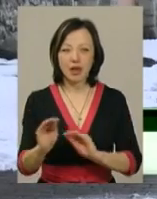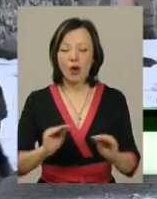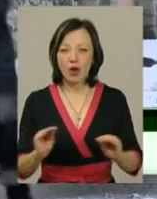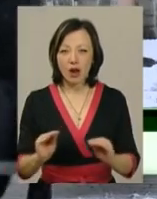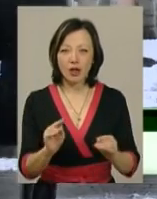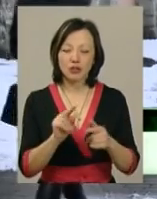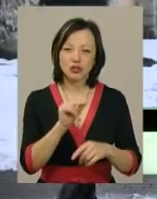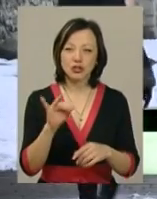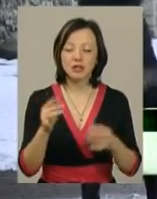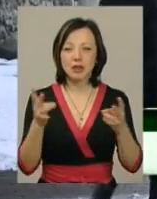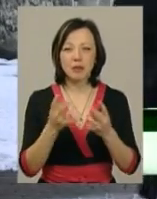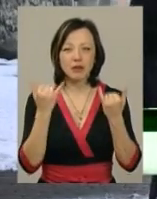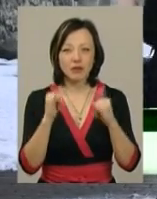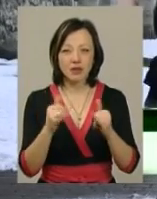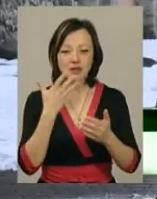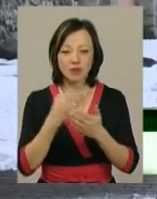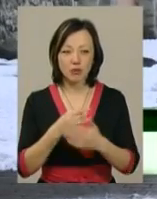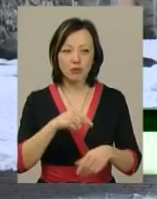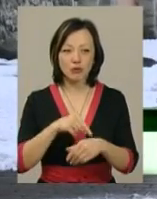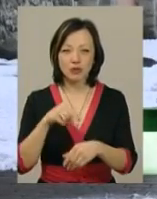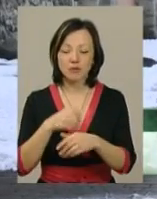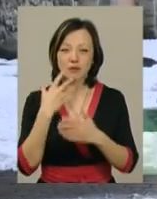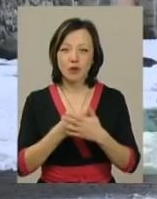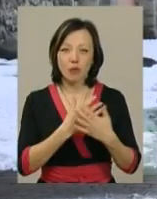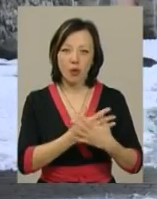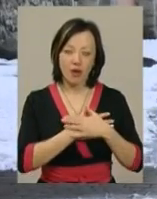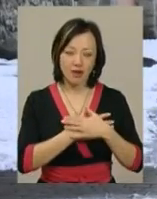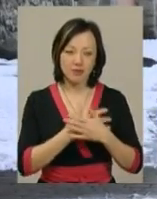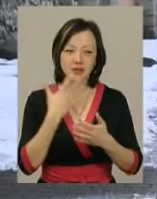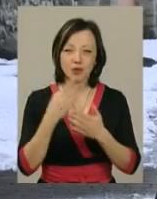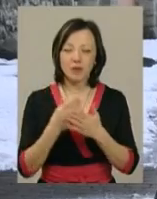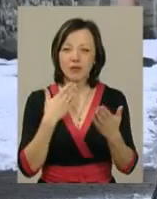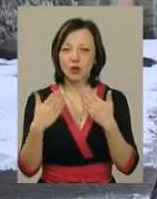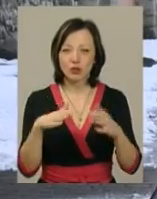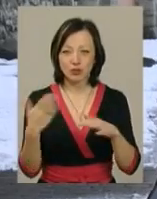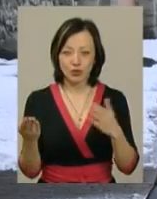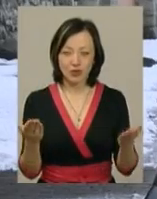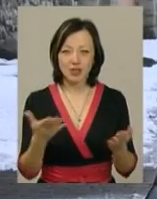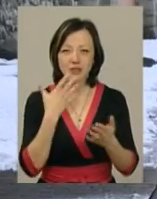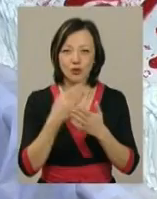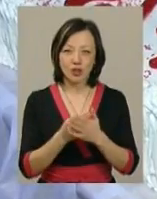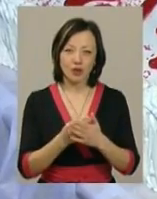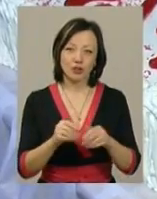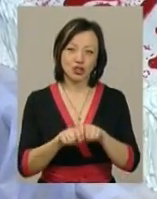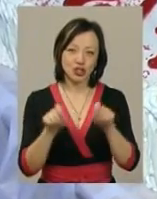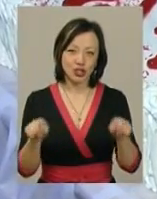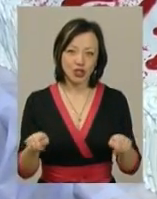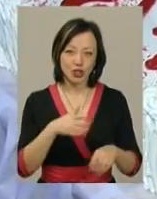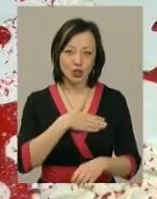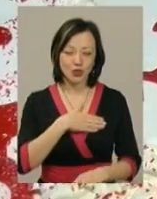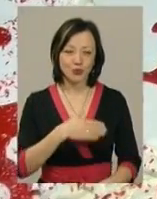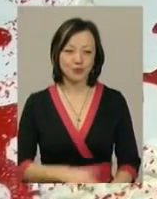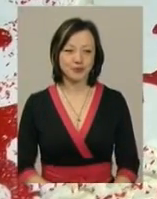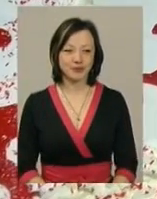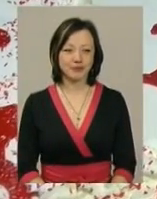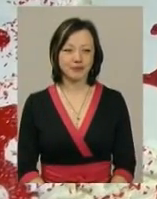чи ще чимось. Потрібно дивувати своїми почуттями, своїм коханням, своїм відношенням один до одного і своєю щирістю. Світлана Поробок, Іван